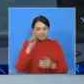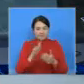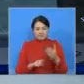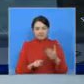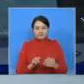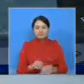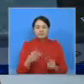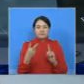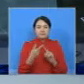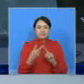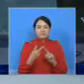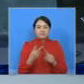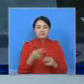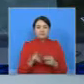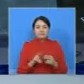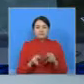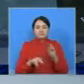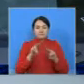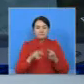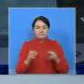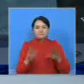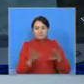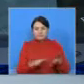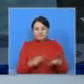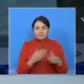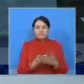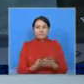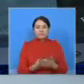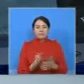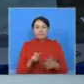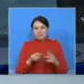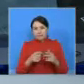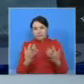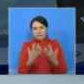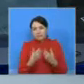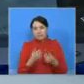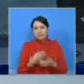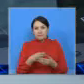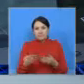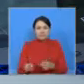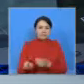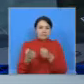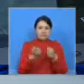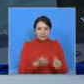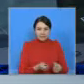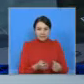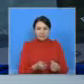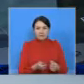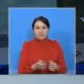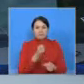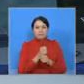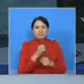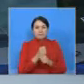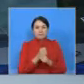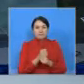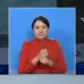біріншіден. Екіншіден ол салынғаннан кейін жаңа оборудование келеді. Ол оборудованияның жұмыс